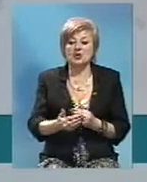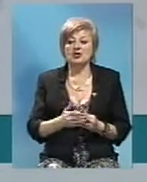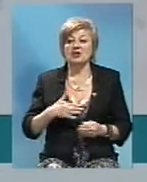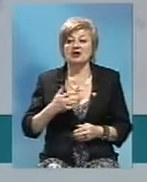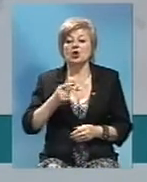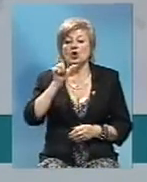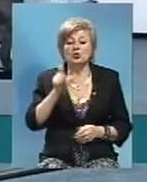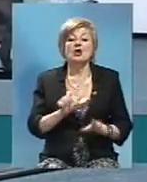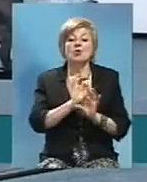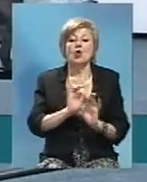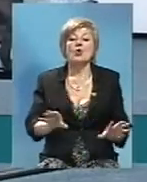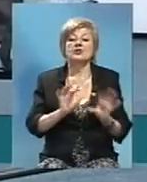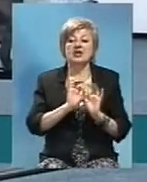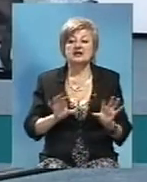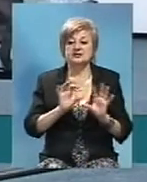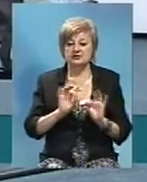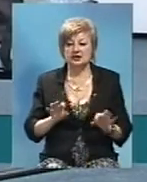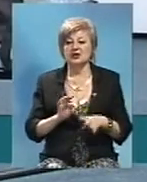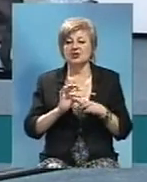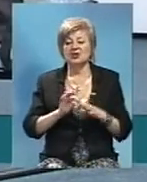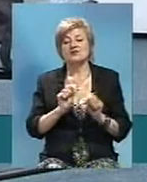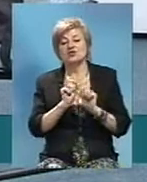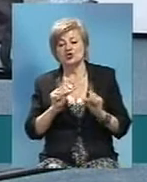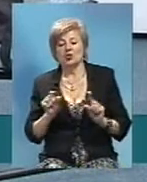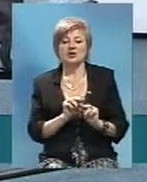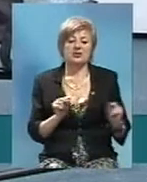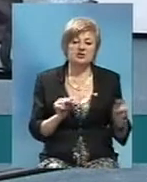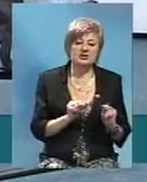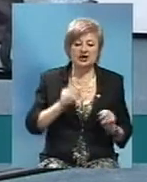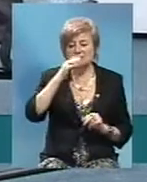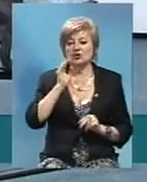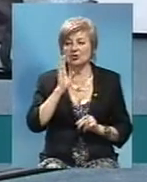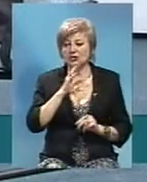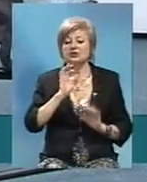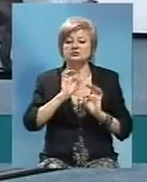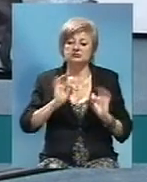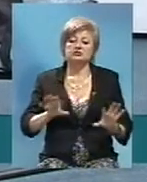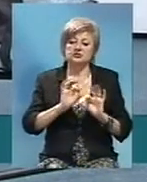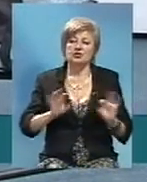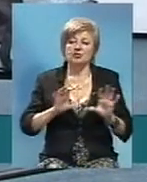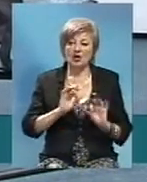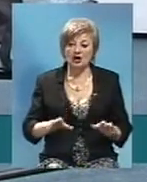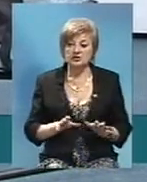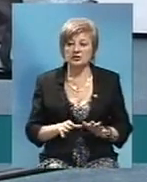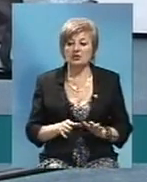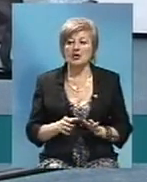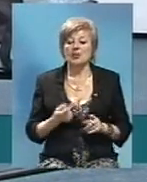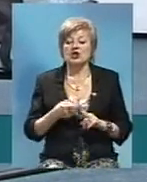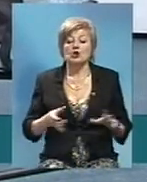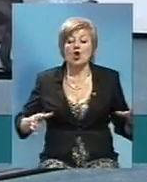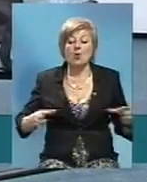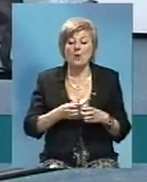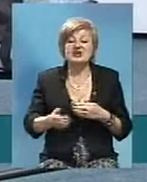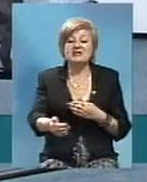людям объясняли. То есть там проводились лекции в школах с преподавателями, с родителями. Ну, было одно из обороны точно замало. Да, очень такой, знаете, комплексный